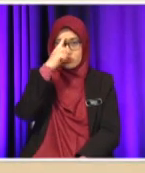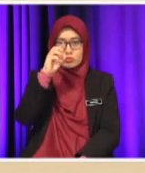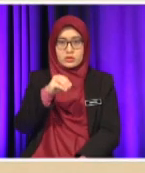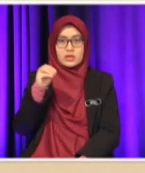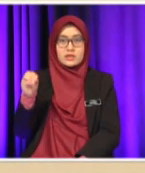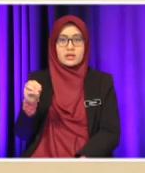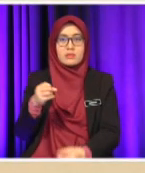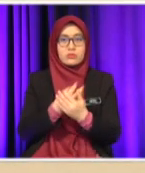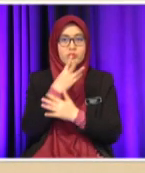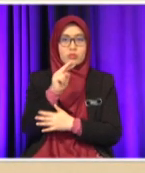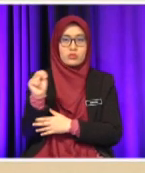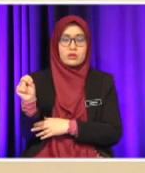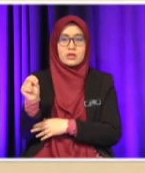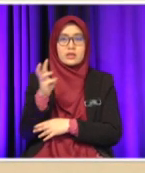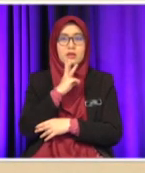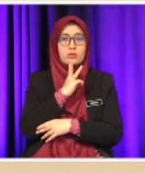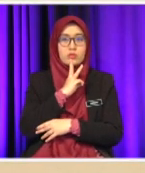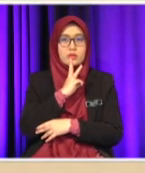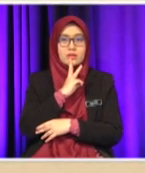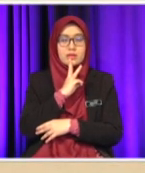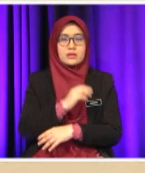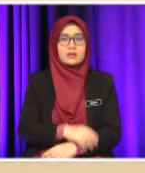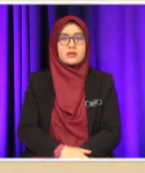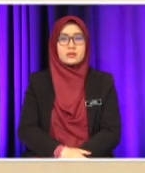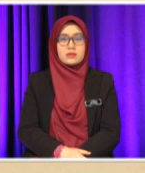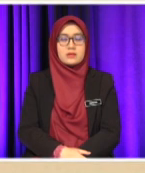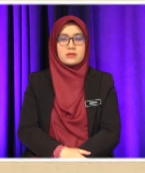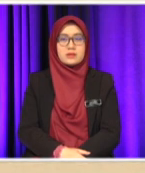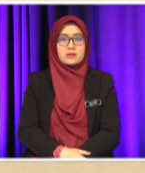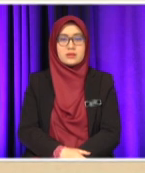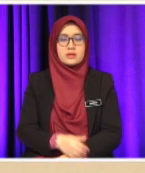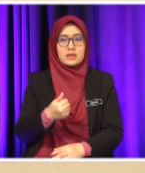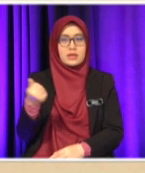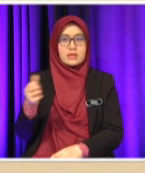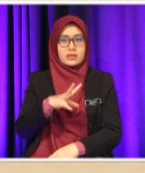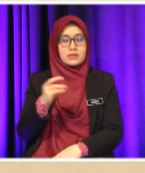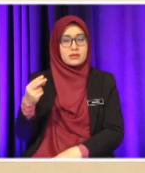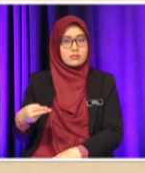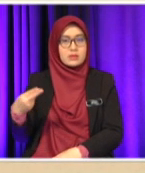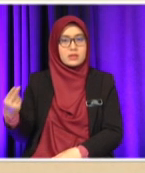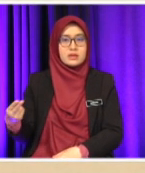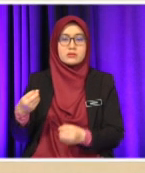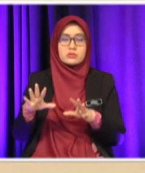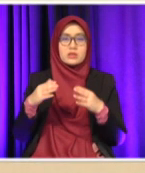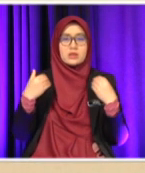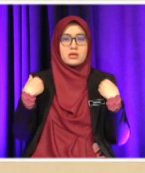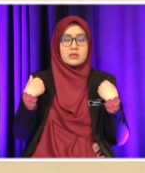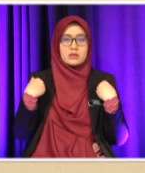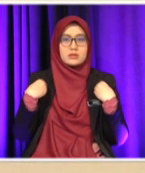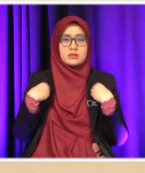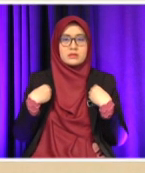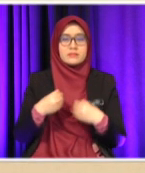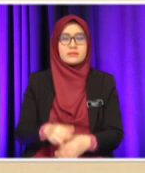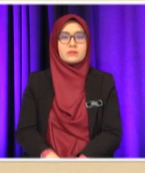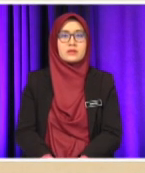peralatan tadi apa yang perlu kita buat sediakan tempat alat tanda tambahan dulu ini